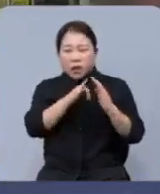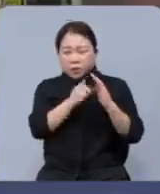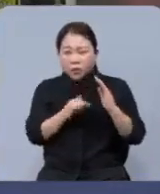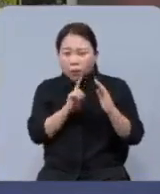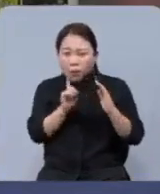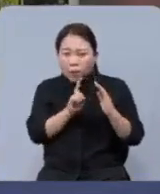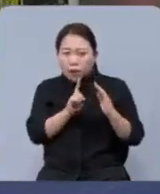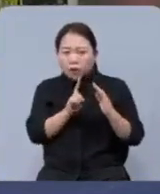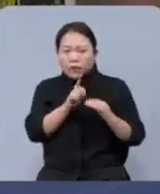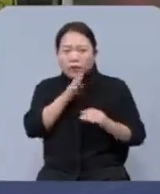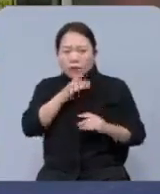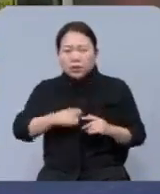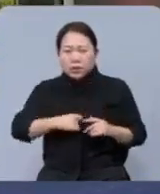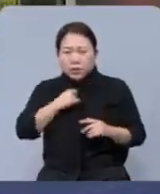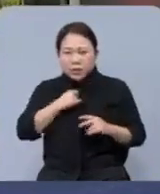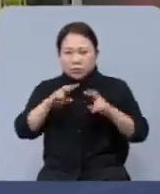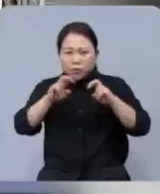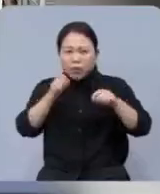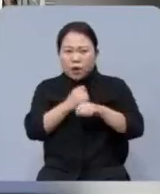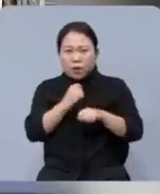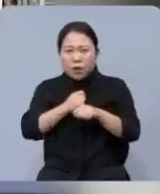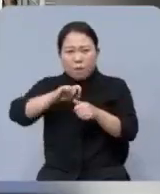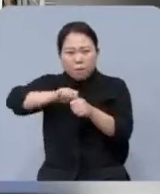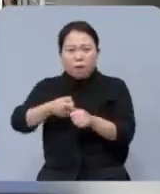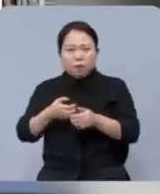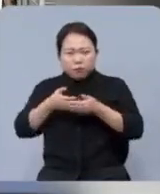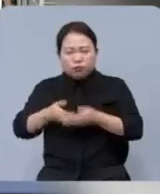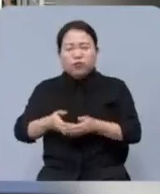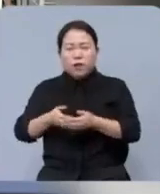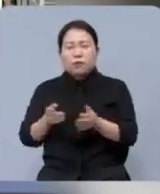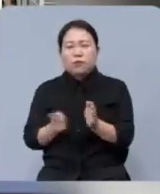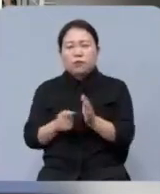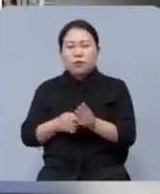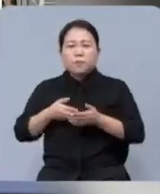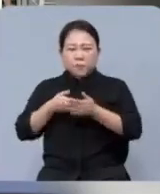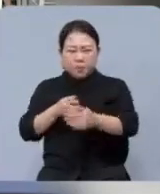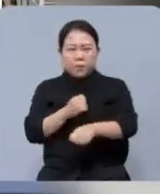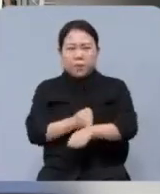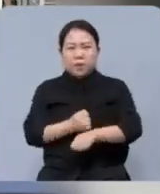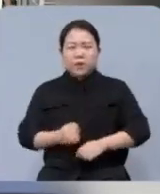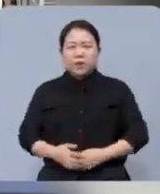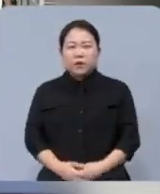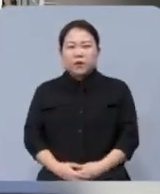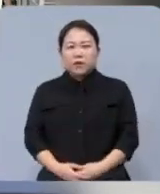피의자에 대한 엄벌을 촉구하고 있습니다. KBS 뉴스 조진영입니다.